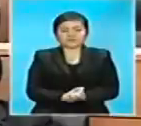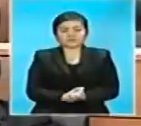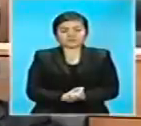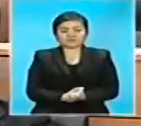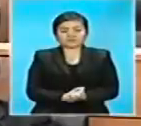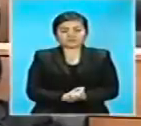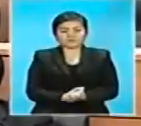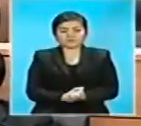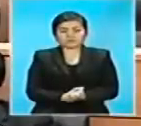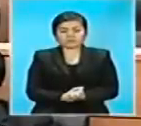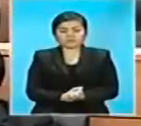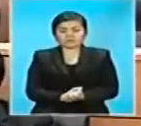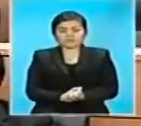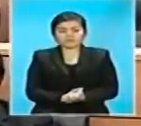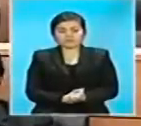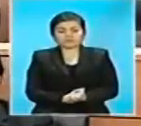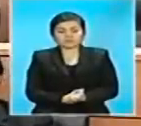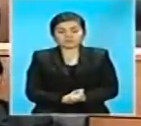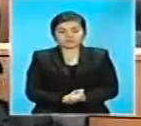ครับ